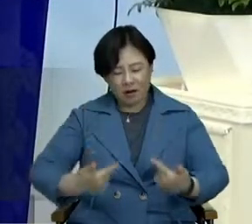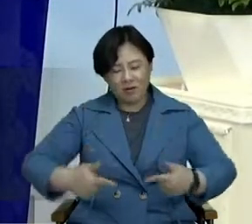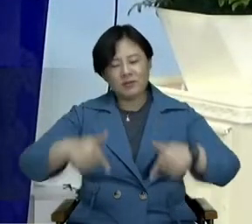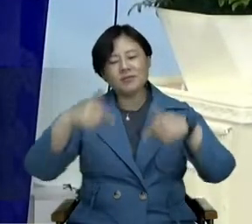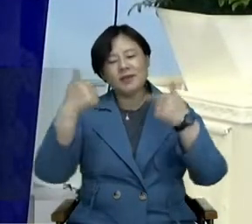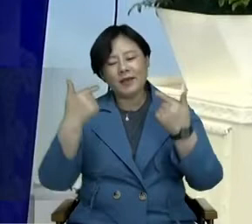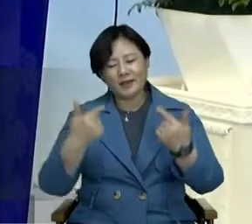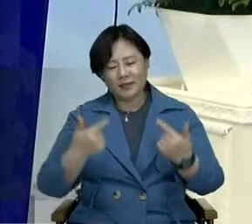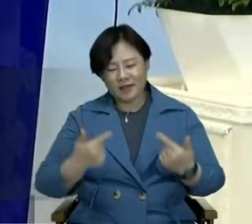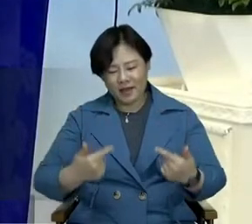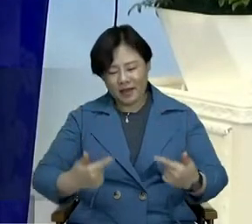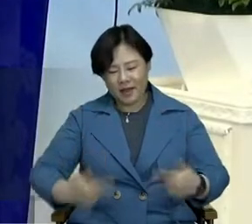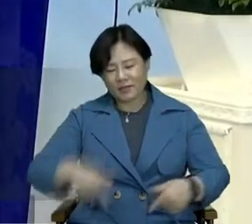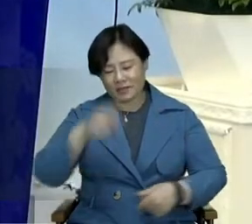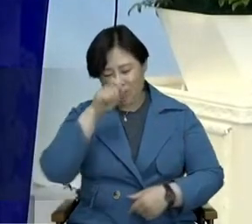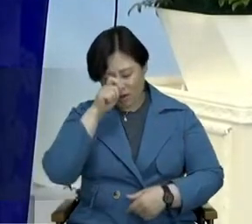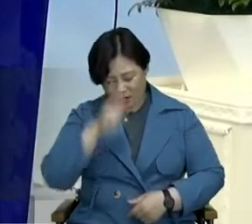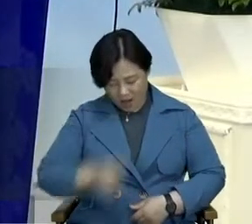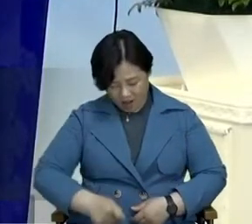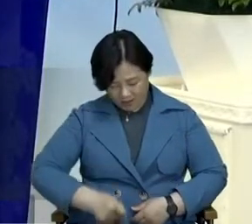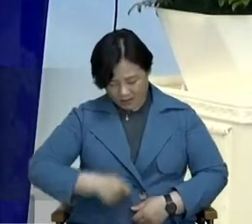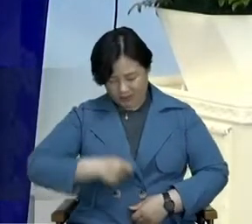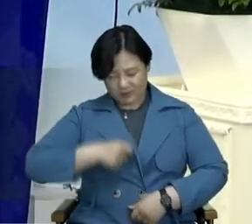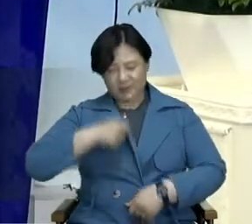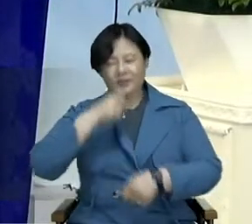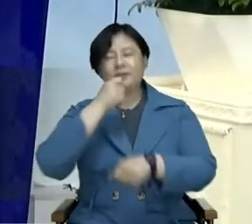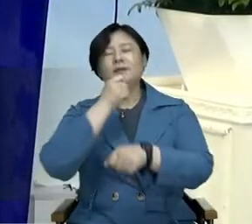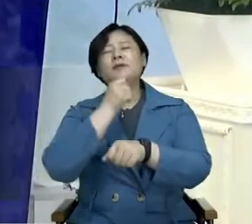주님은 언제나